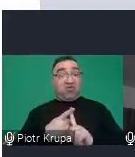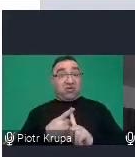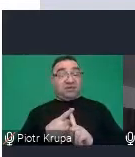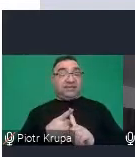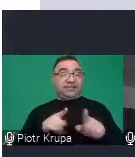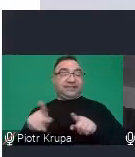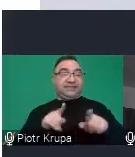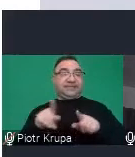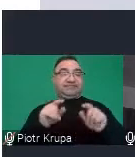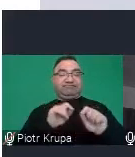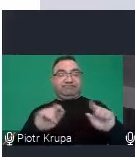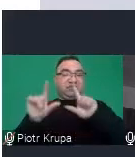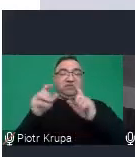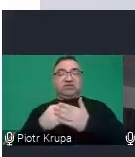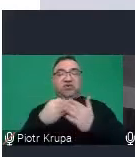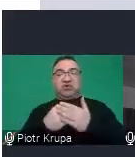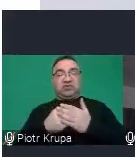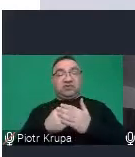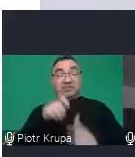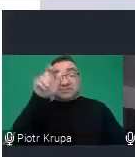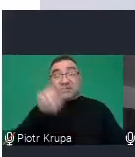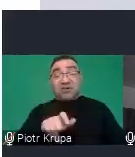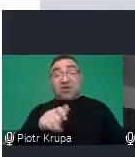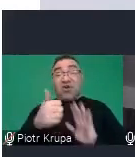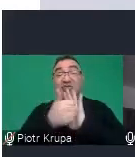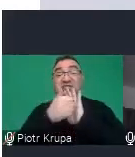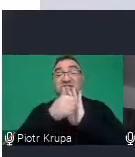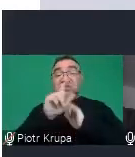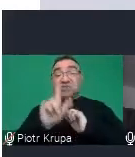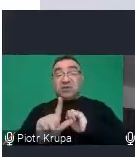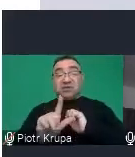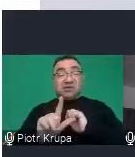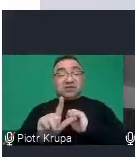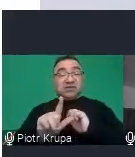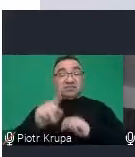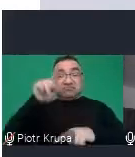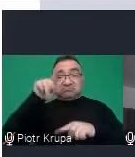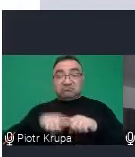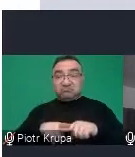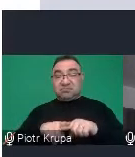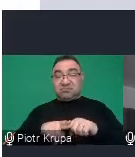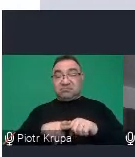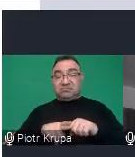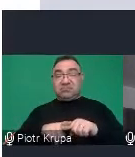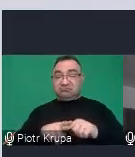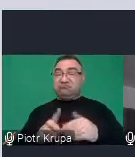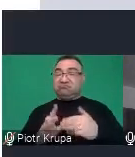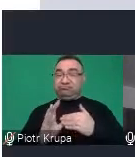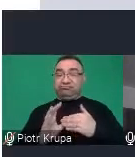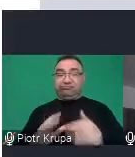oznacza realny wzrost kosztów ogrzewania dla mieszkańca o kolejne 16 zł na 1